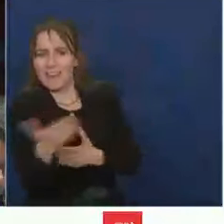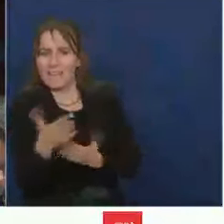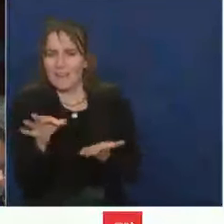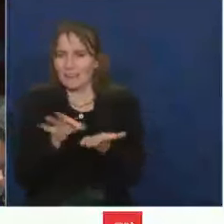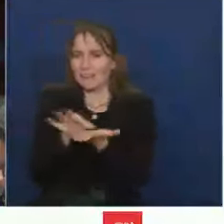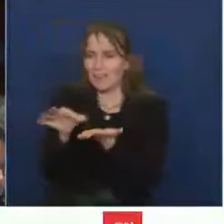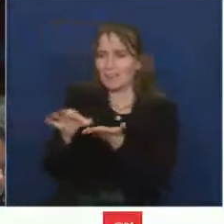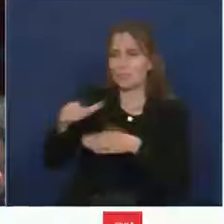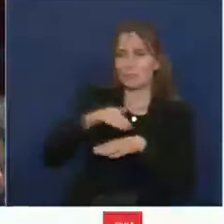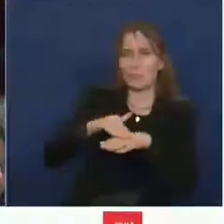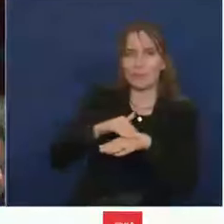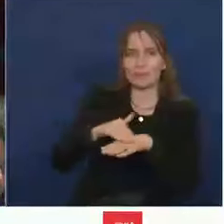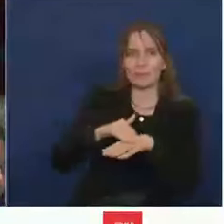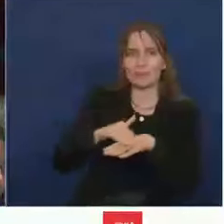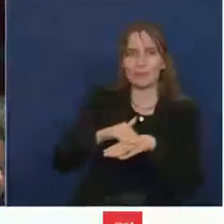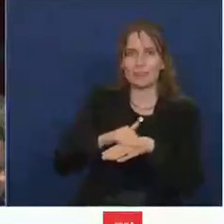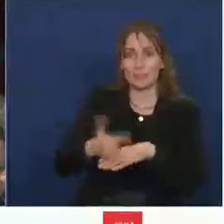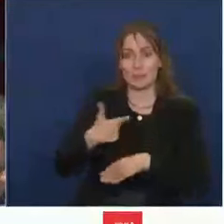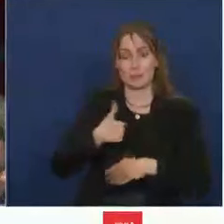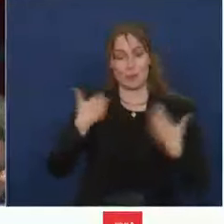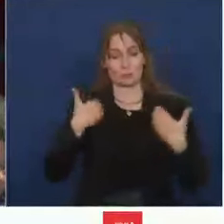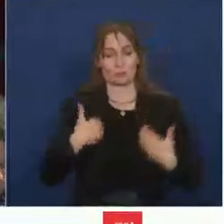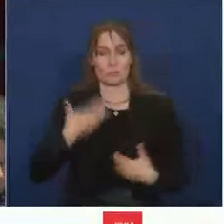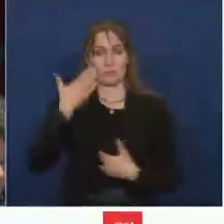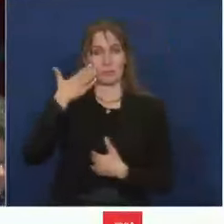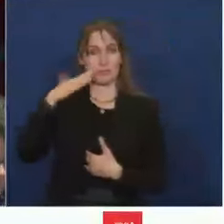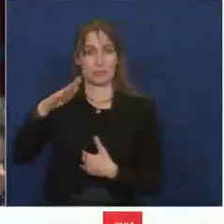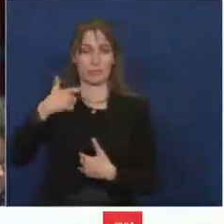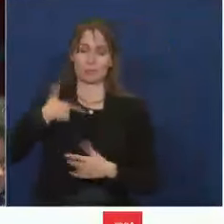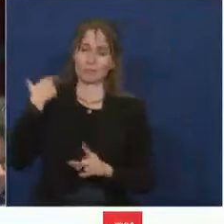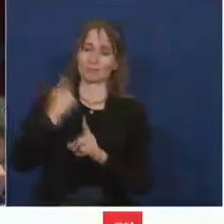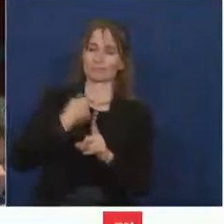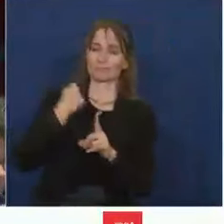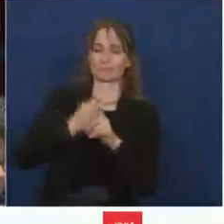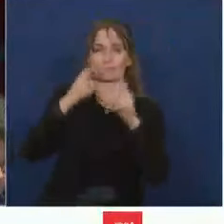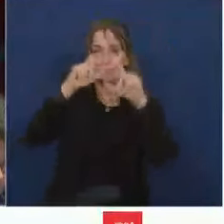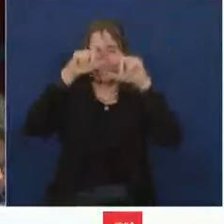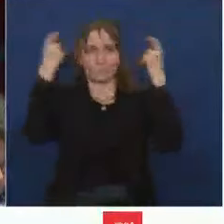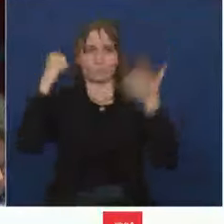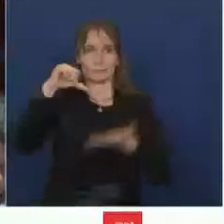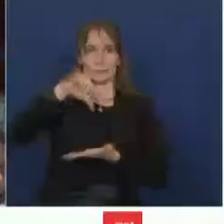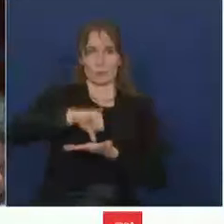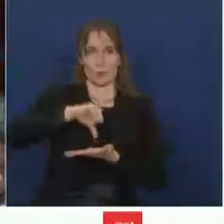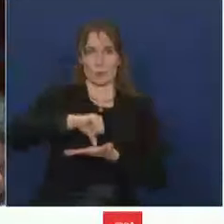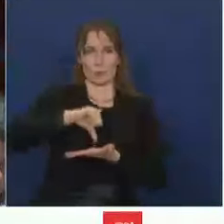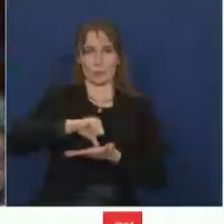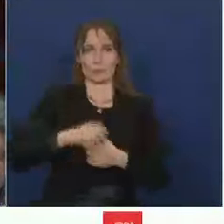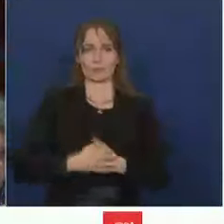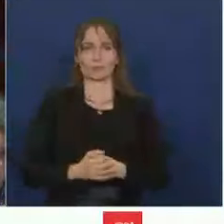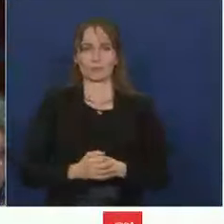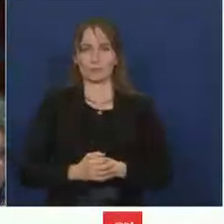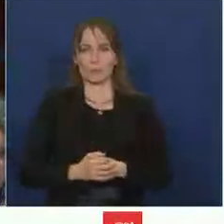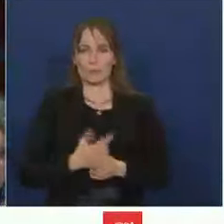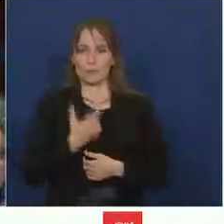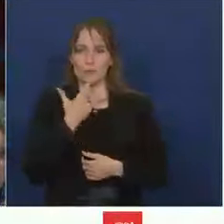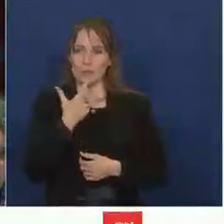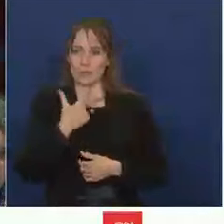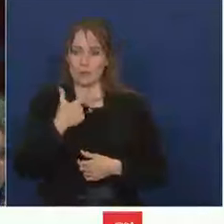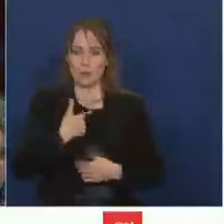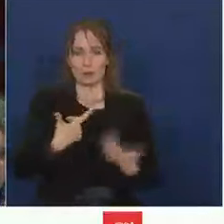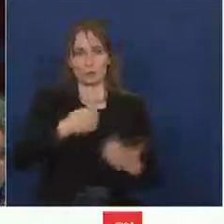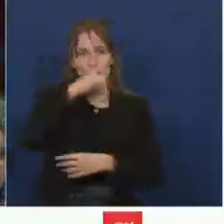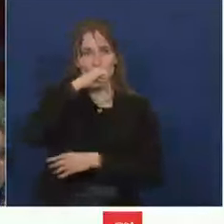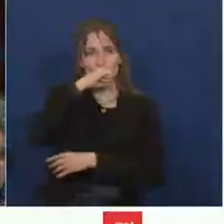suis militante centriste et à ce titre autant attachée à la diversité d'opinions qui irrigue notre démocratie qu'à